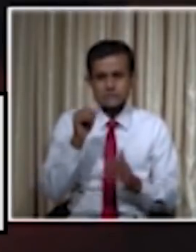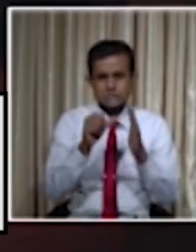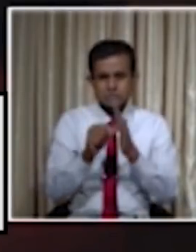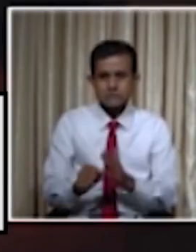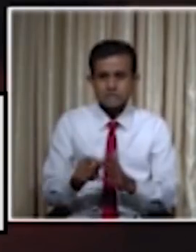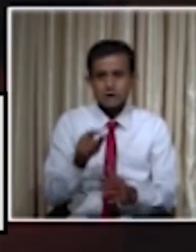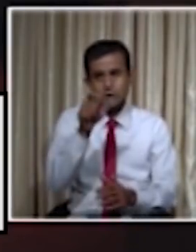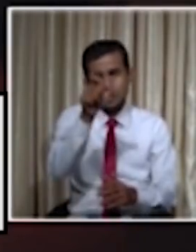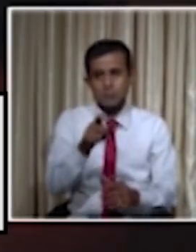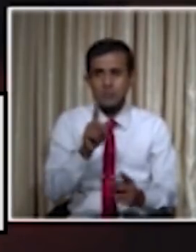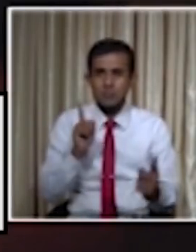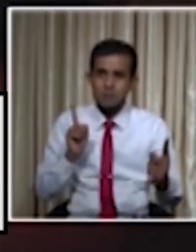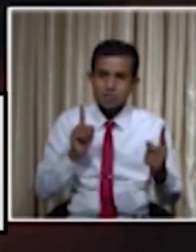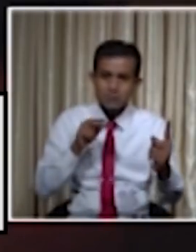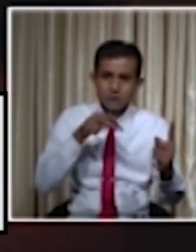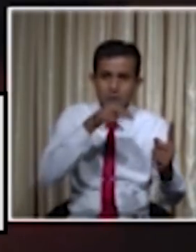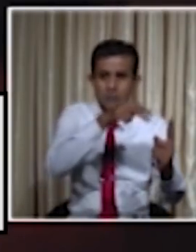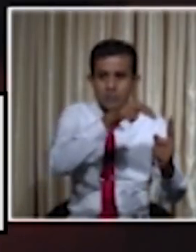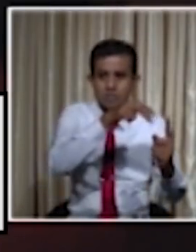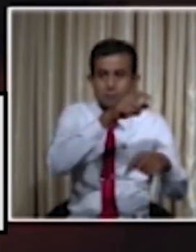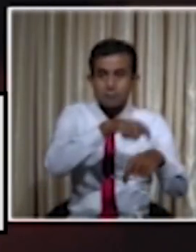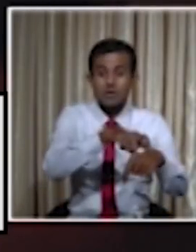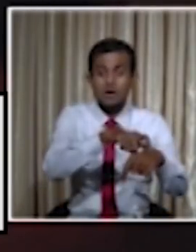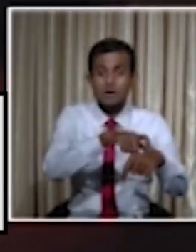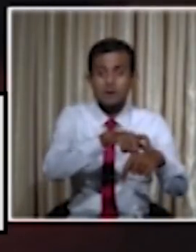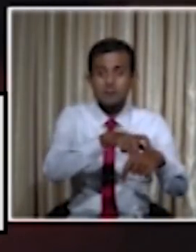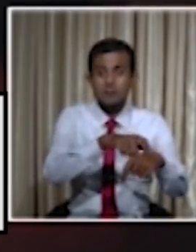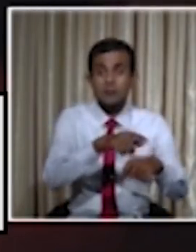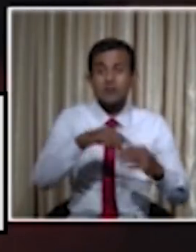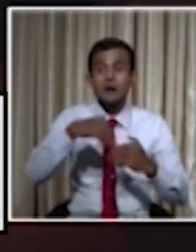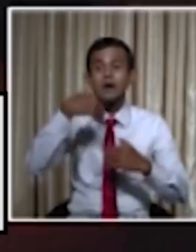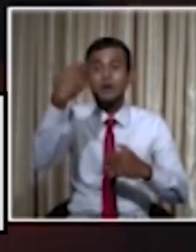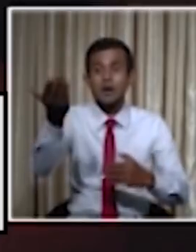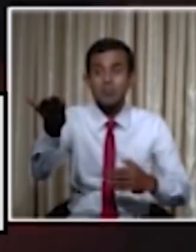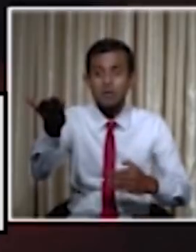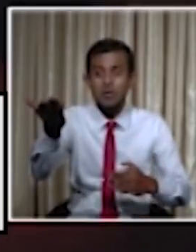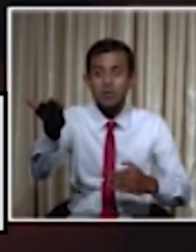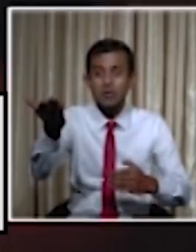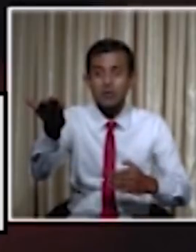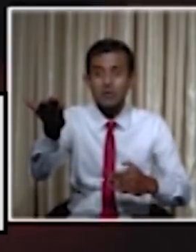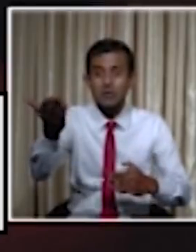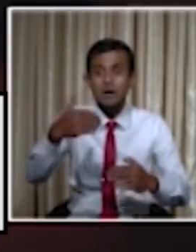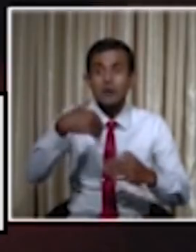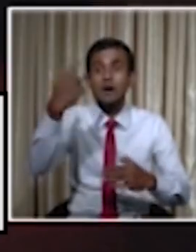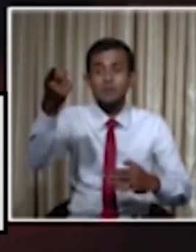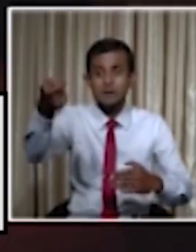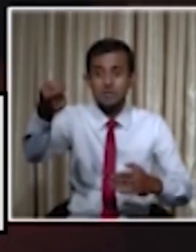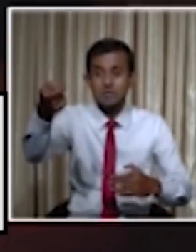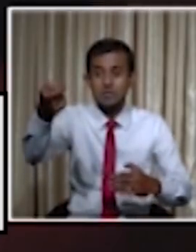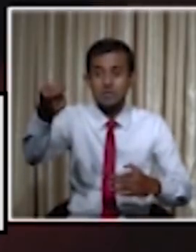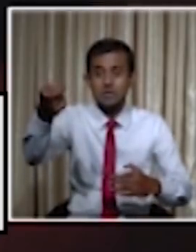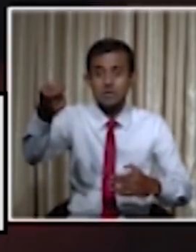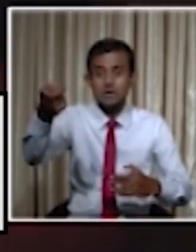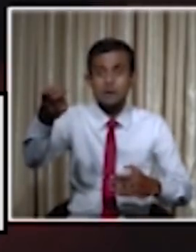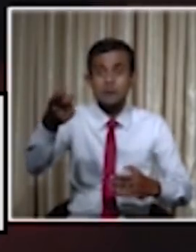ඔබතුමා ළඟට ගියා ඔබතුමා ළඟට ගියපු වෙලාවේ තමයි එහා පැත්තේ ඉඳලා හරි එහා පැත්තේ ඉඳලා මේ